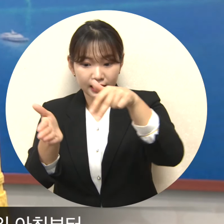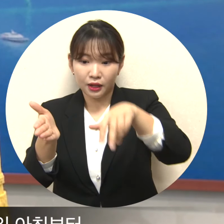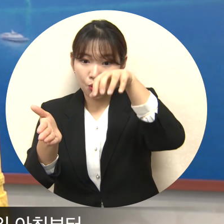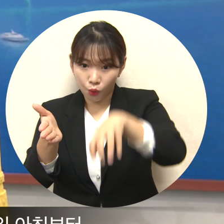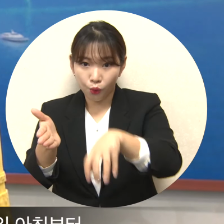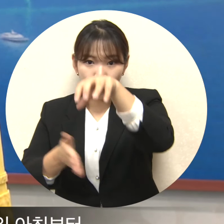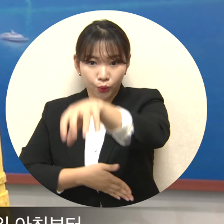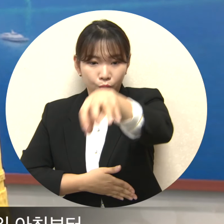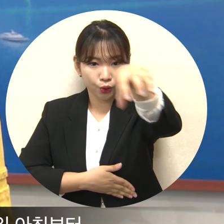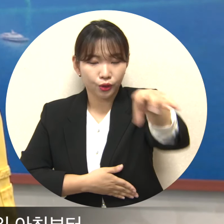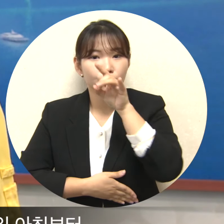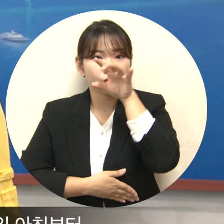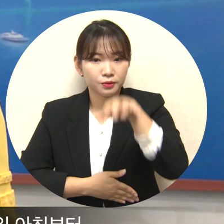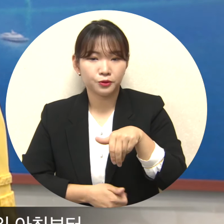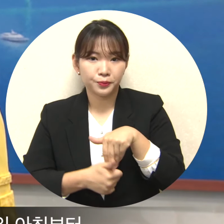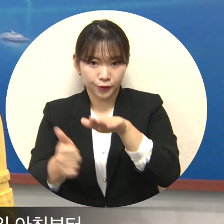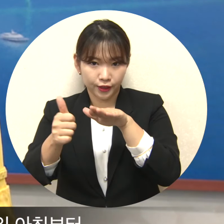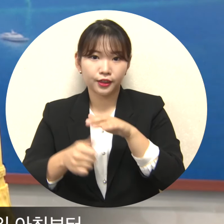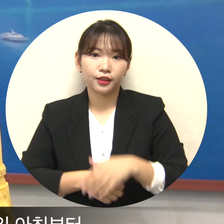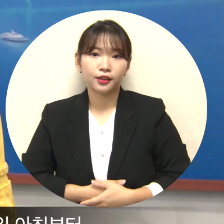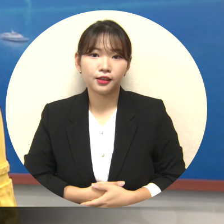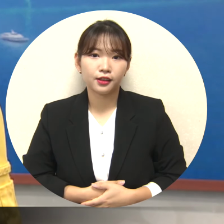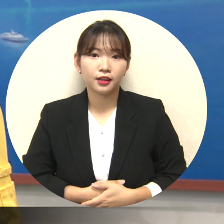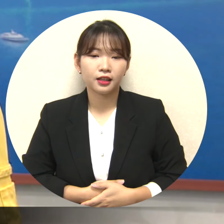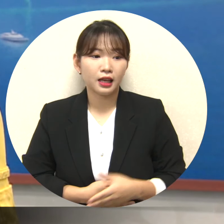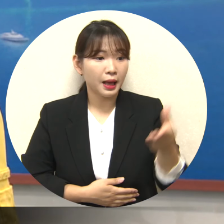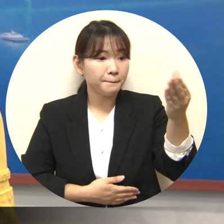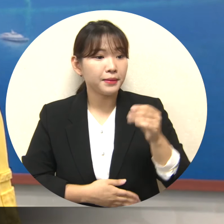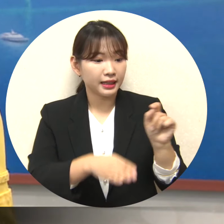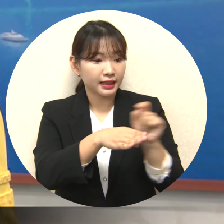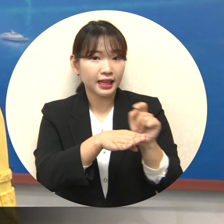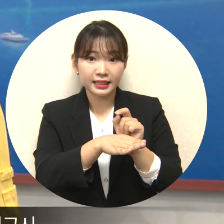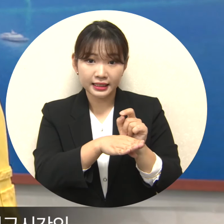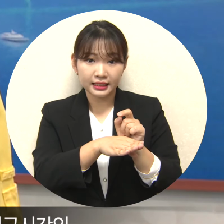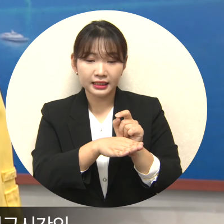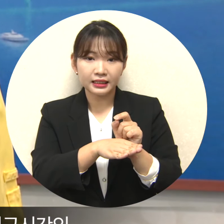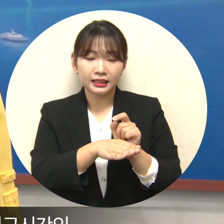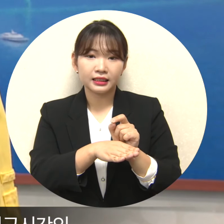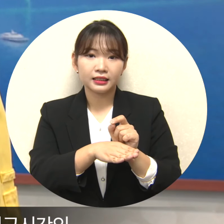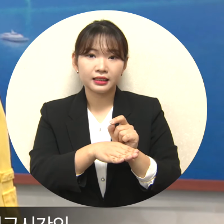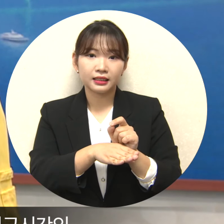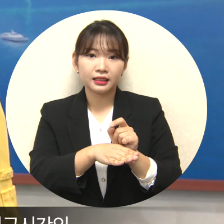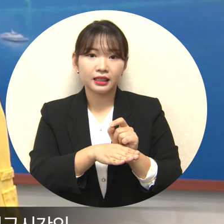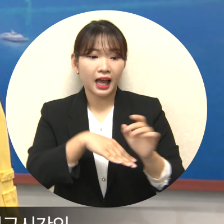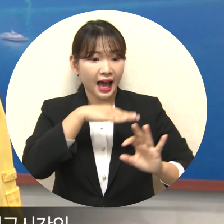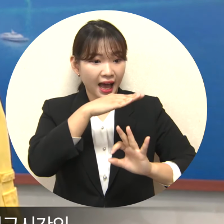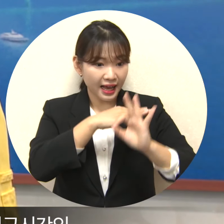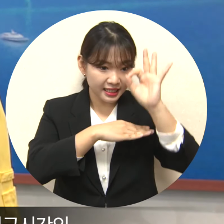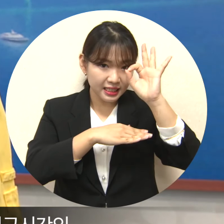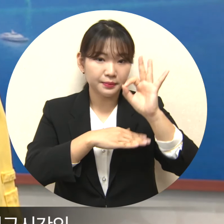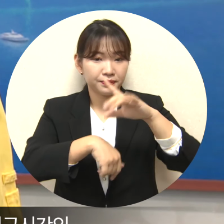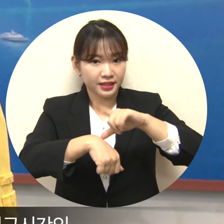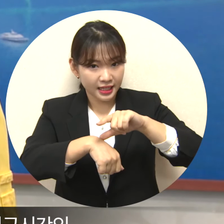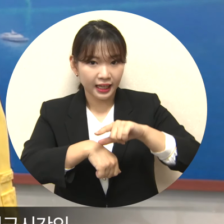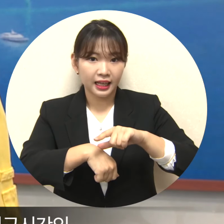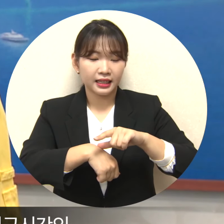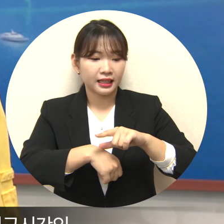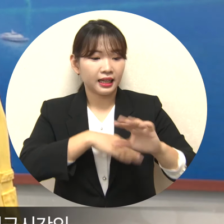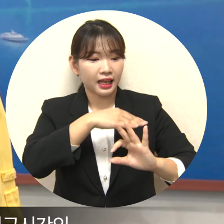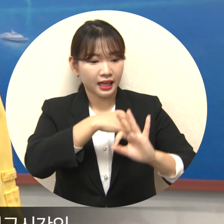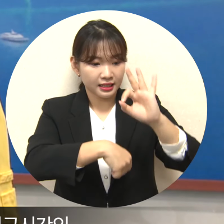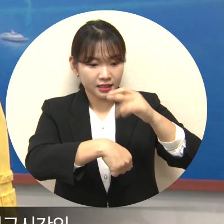정류장을 중심으로 투입하겠습니다 임차 택시들은 등교 및 출퇴근 시간인